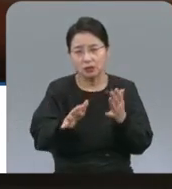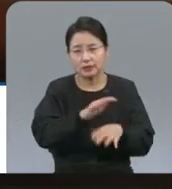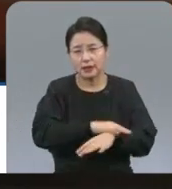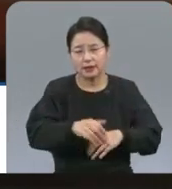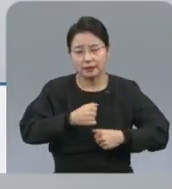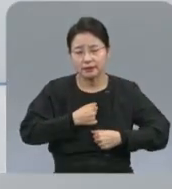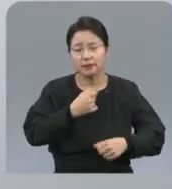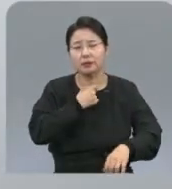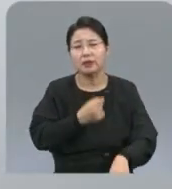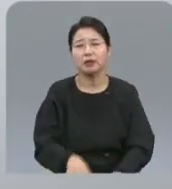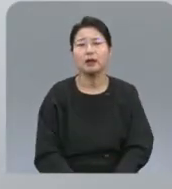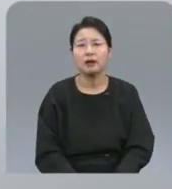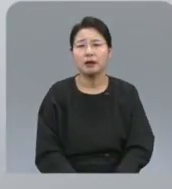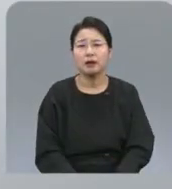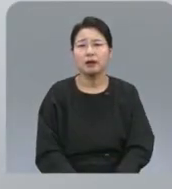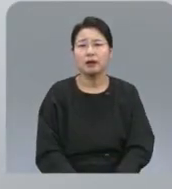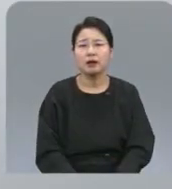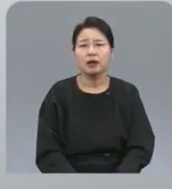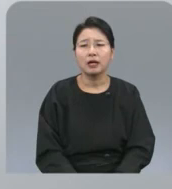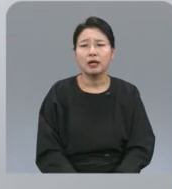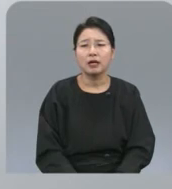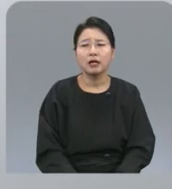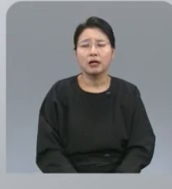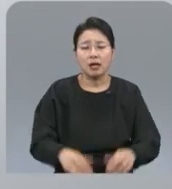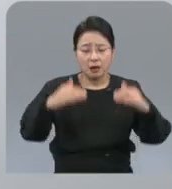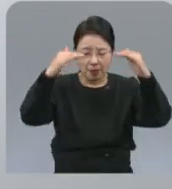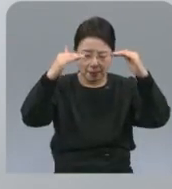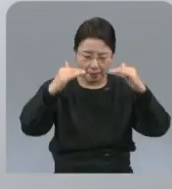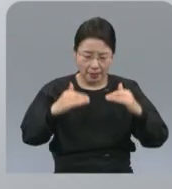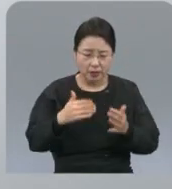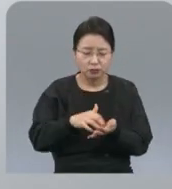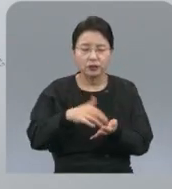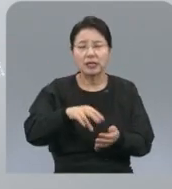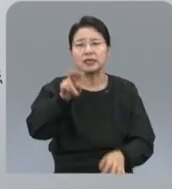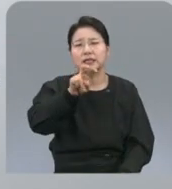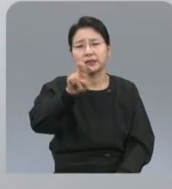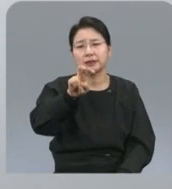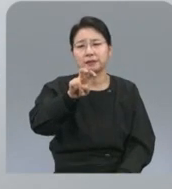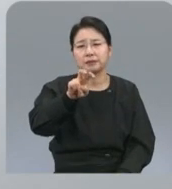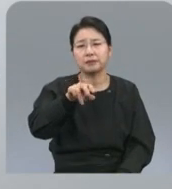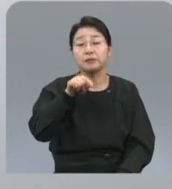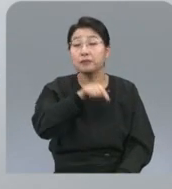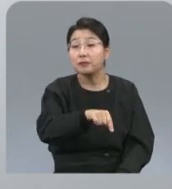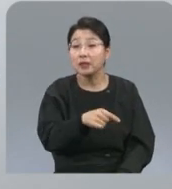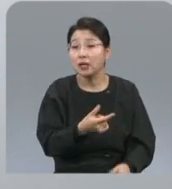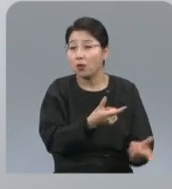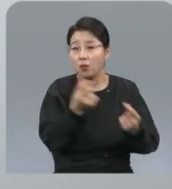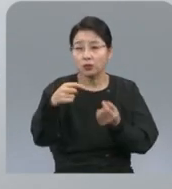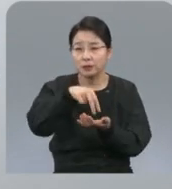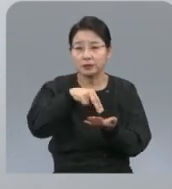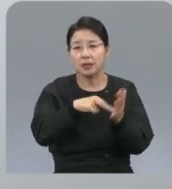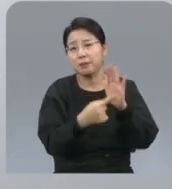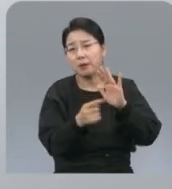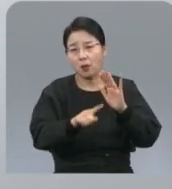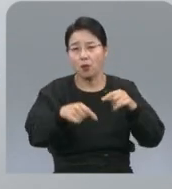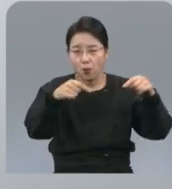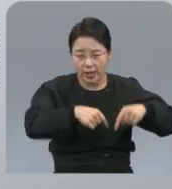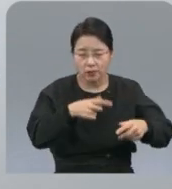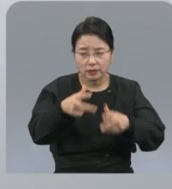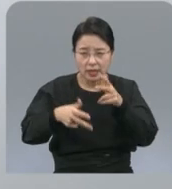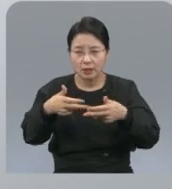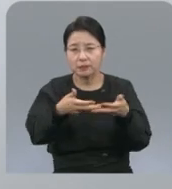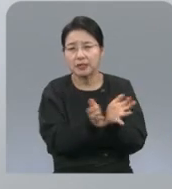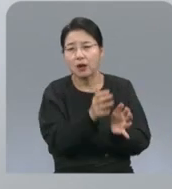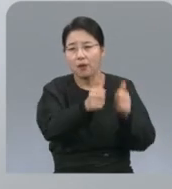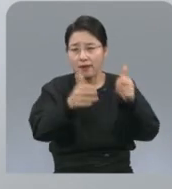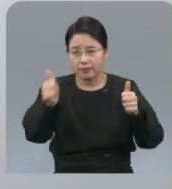例的速度发展，将在此基础上携手应对所面临的经济安全危机，共同维护基于规范的